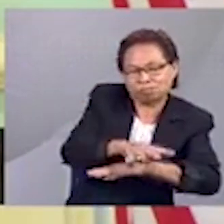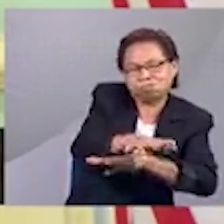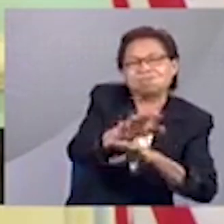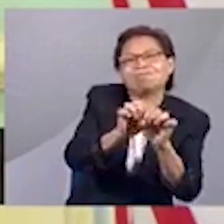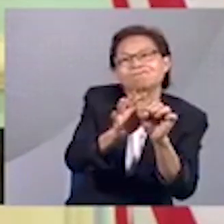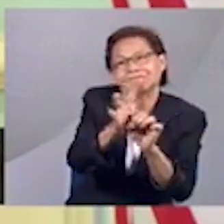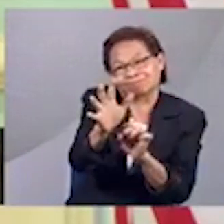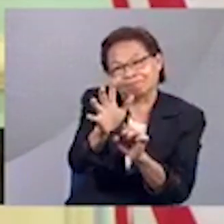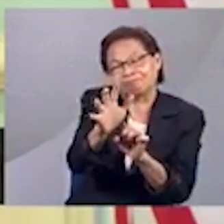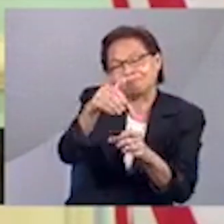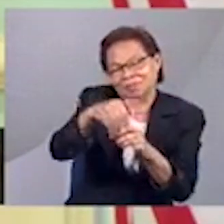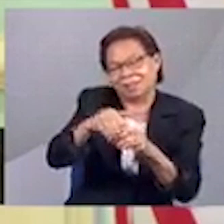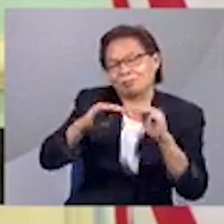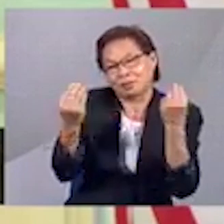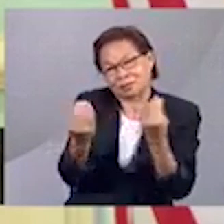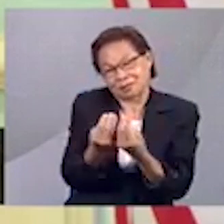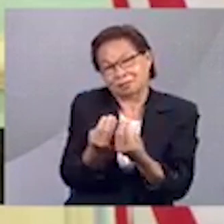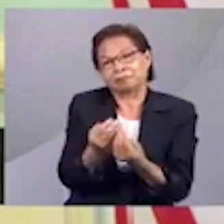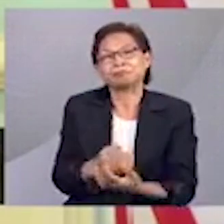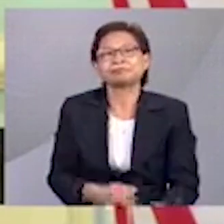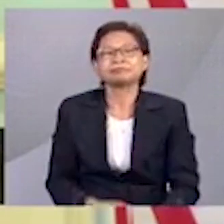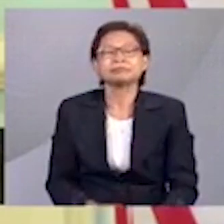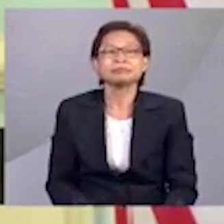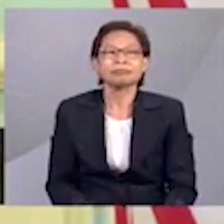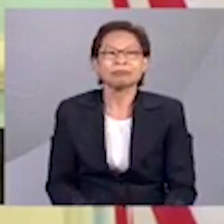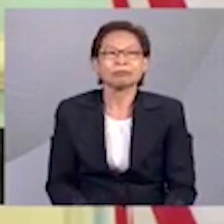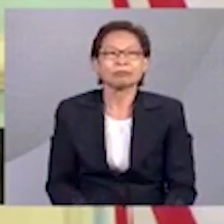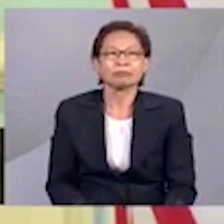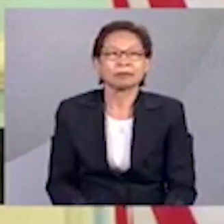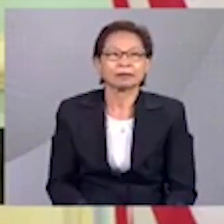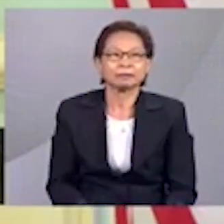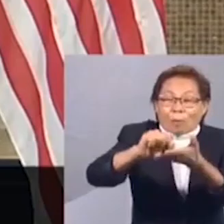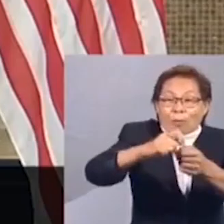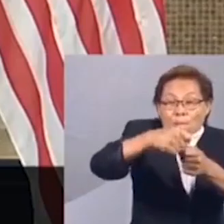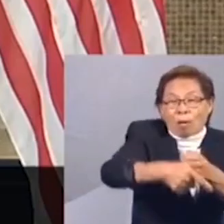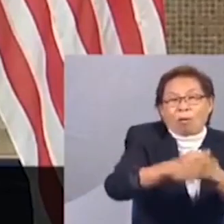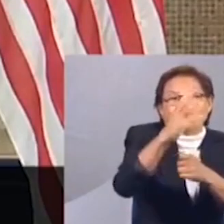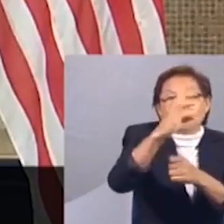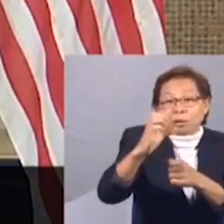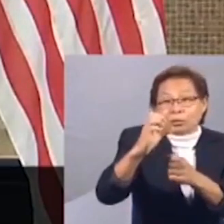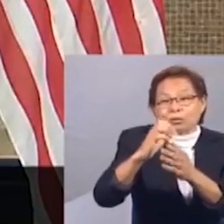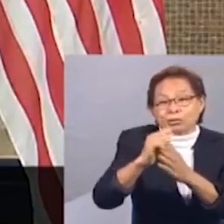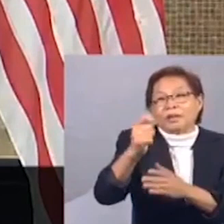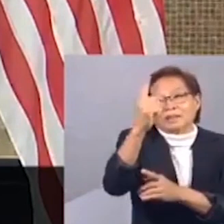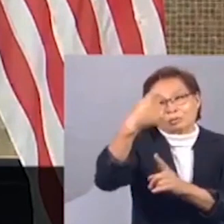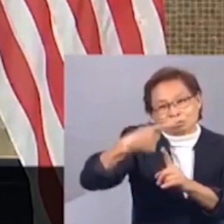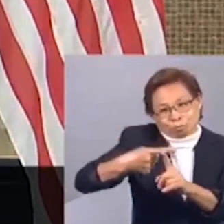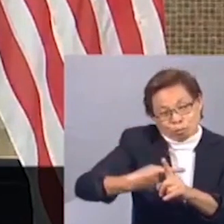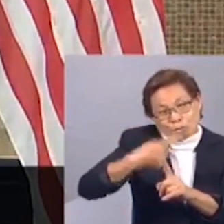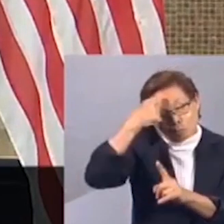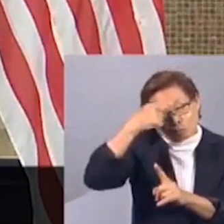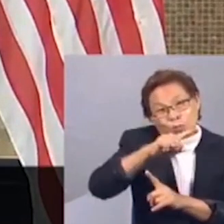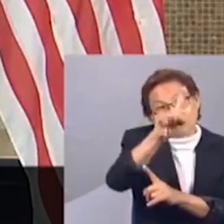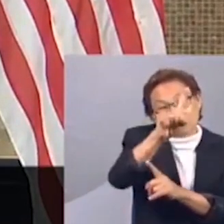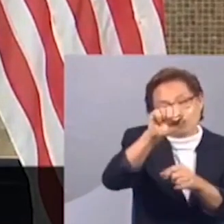jangkitan COVID-19 dalam masyarakat. Seperti yang diumumkan oleh Yang Amat Berhormat Perdana Menteri Tan Sri Muhyiddin